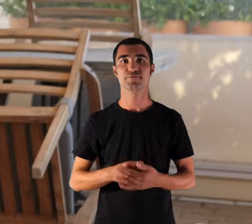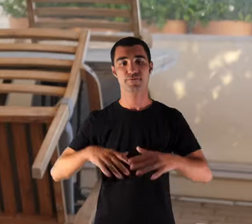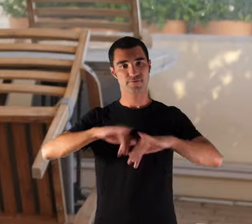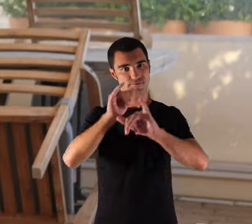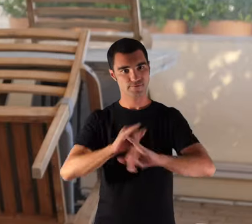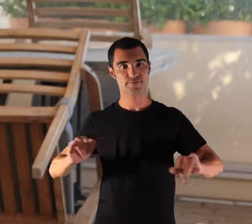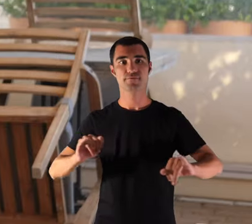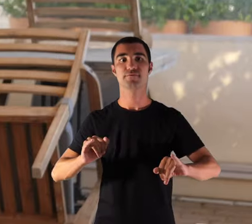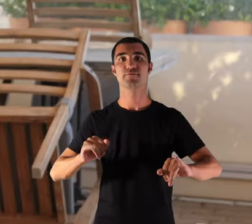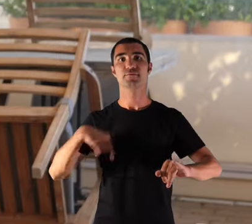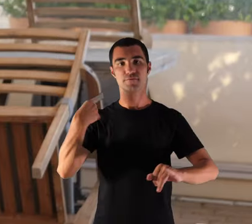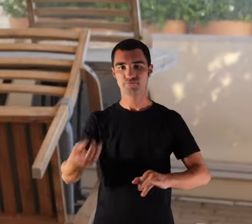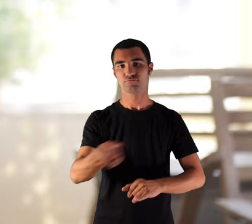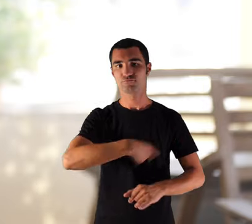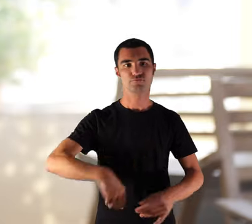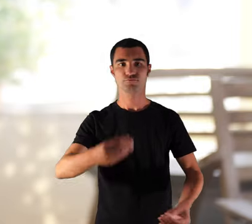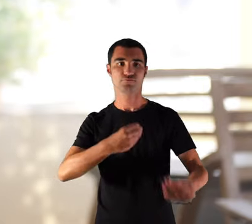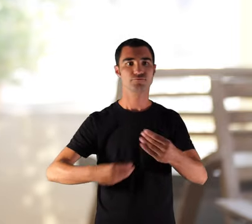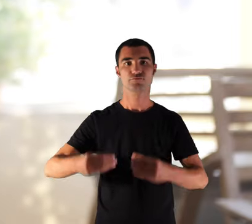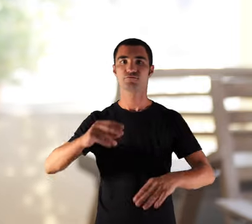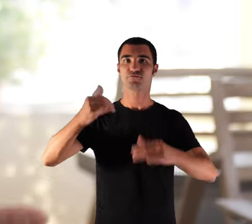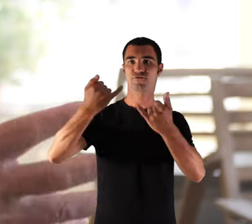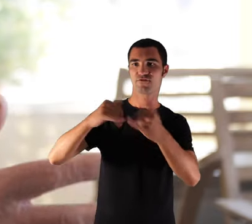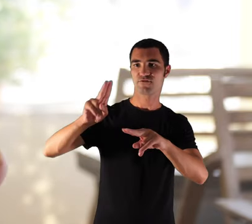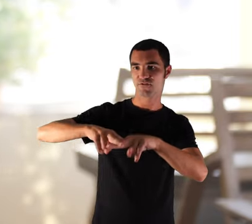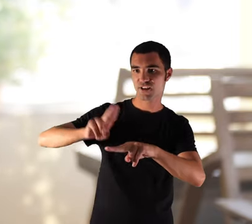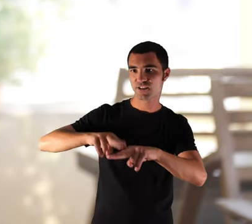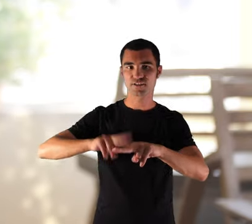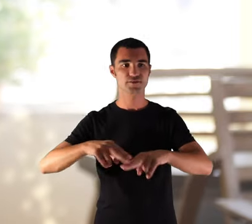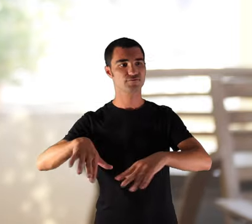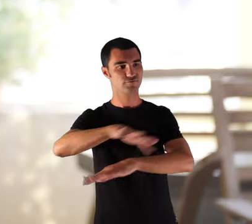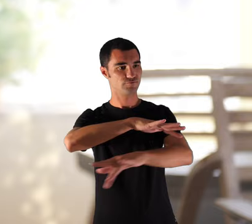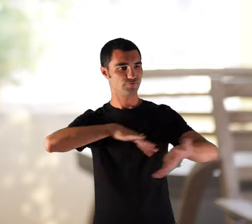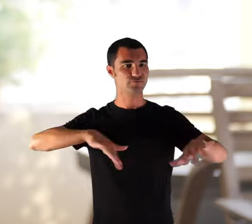I després posàvem banderetes. Fèiem festes i com jo t'he comptat,